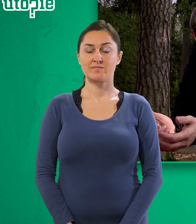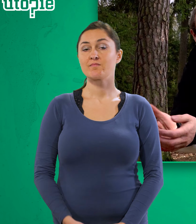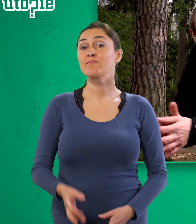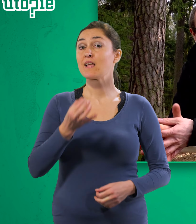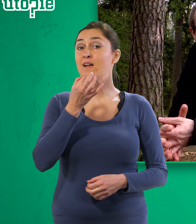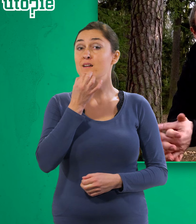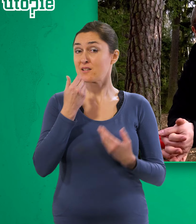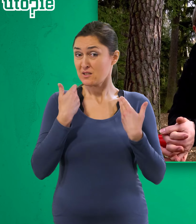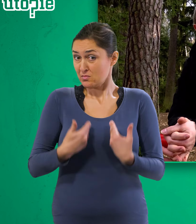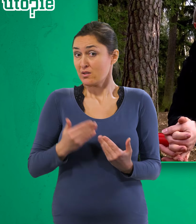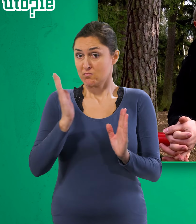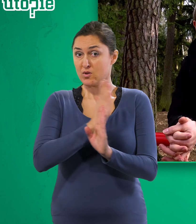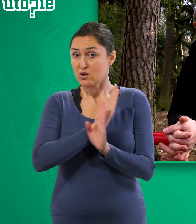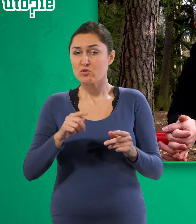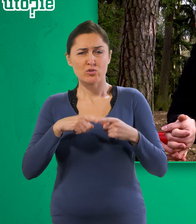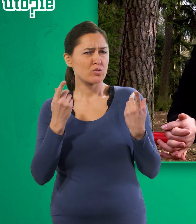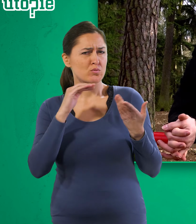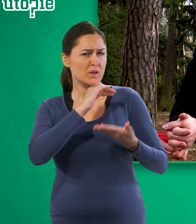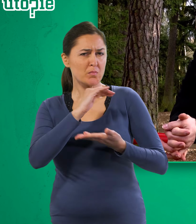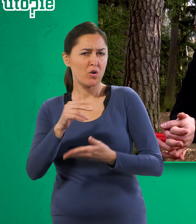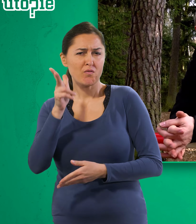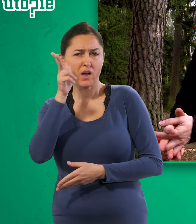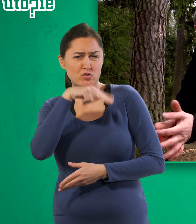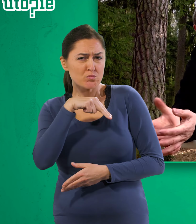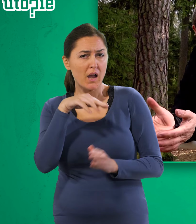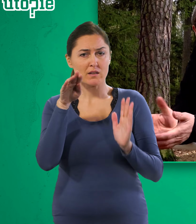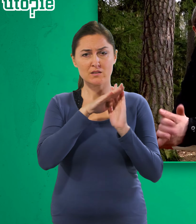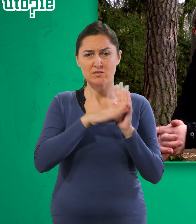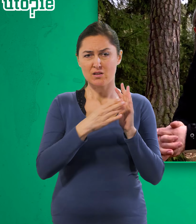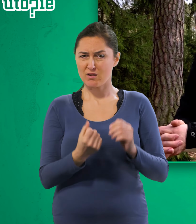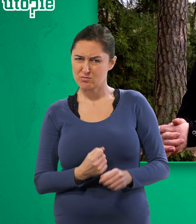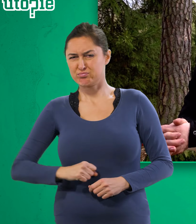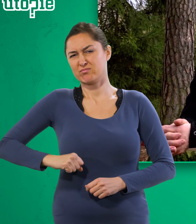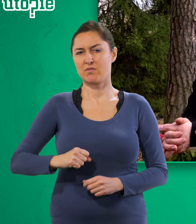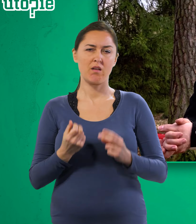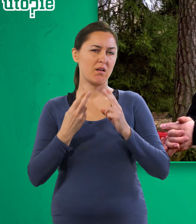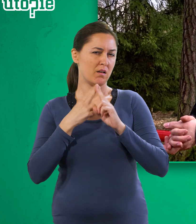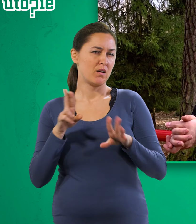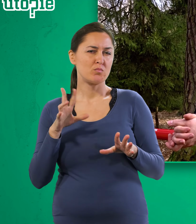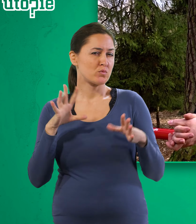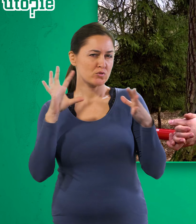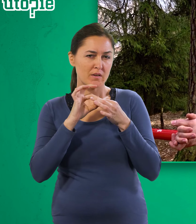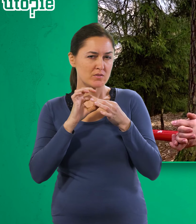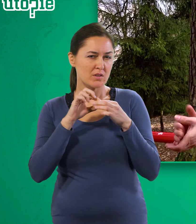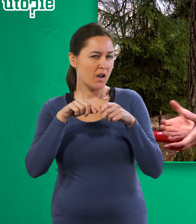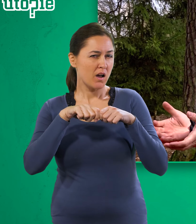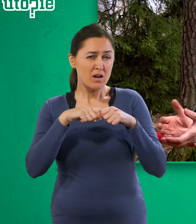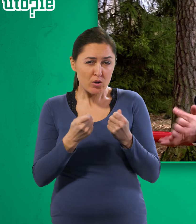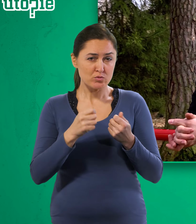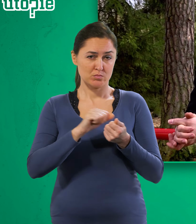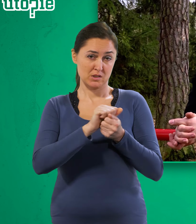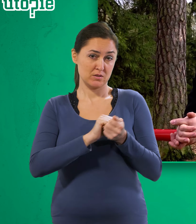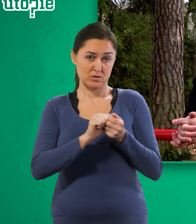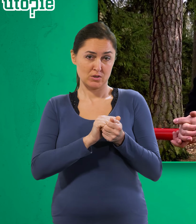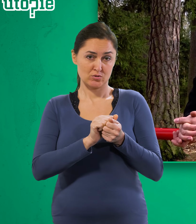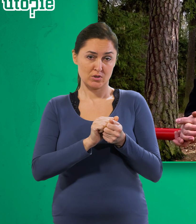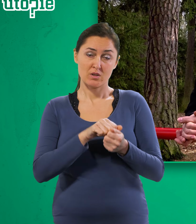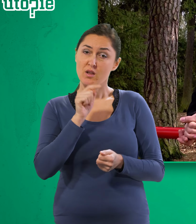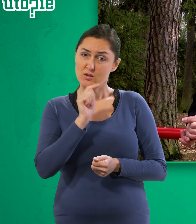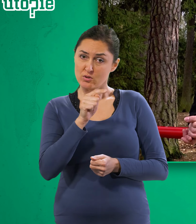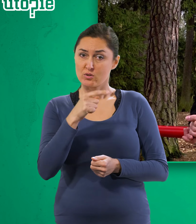Ten, kdo se v životě vydává tou špatnou cestou, za sebou zanechává poničené vztahy. Někdo by to mohl